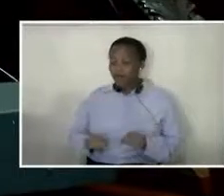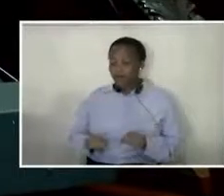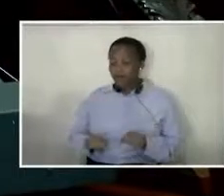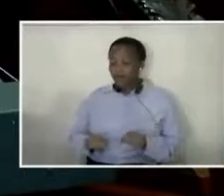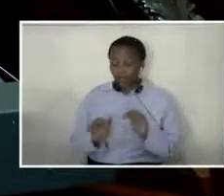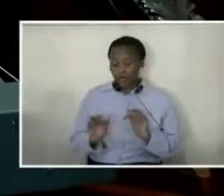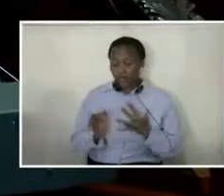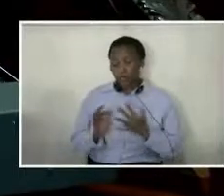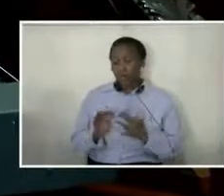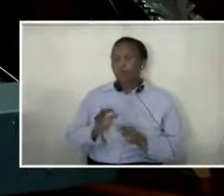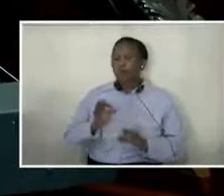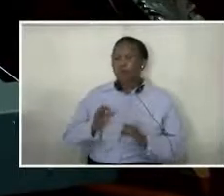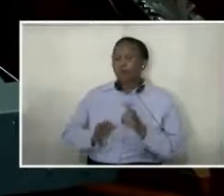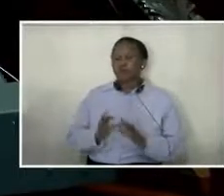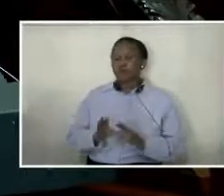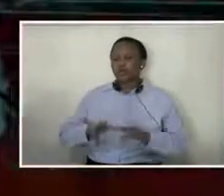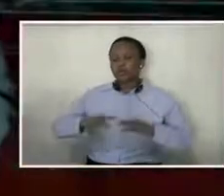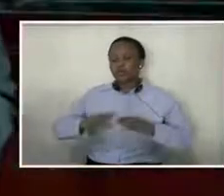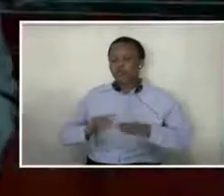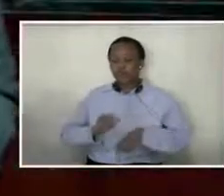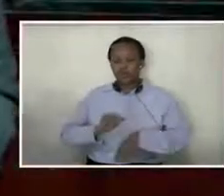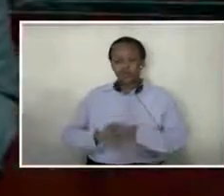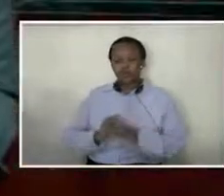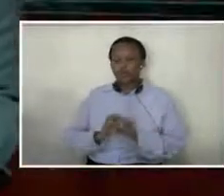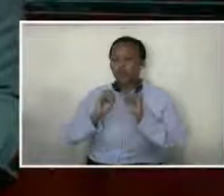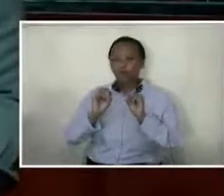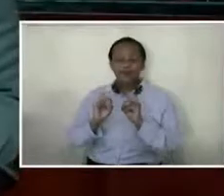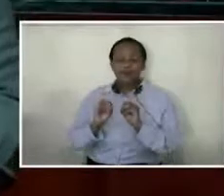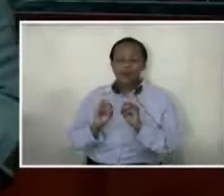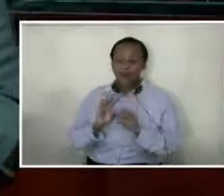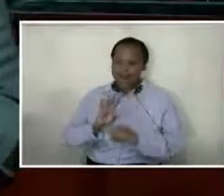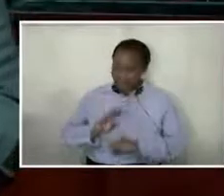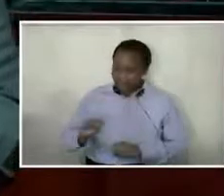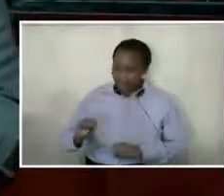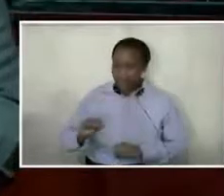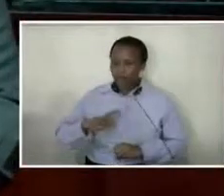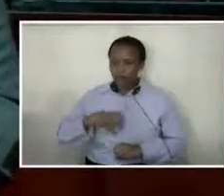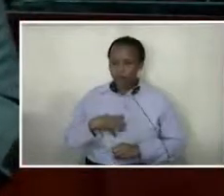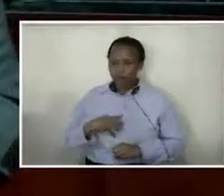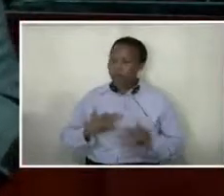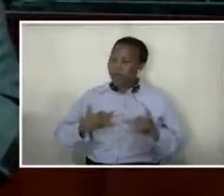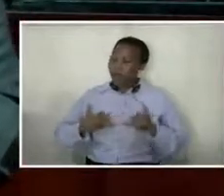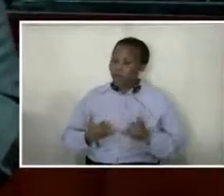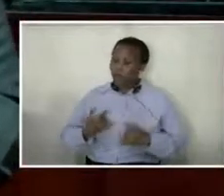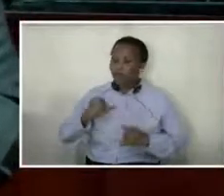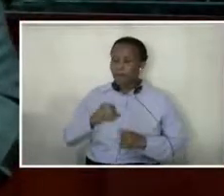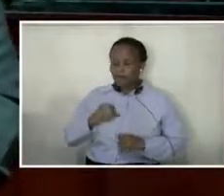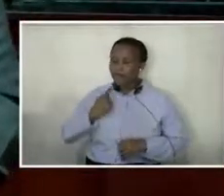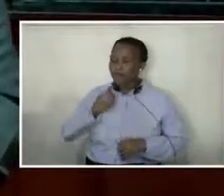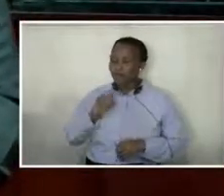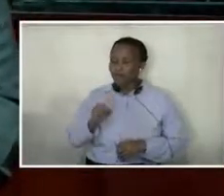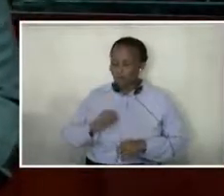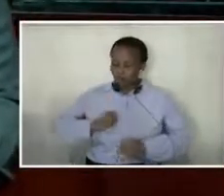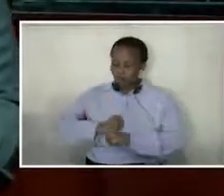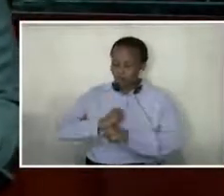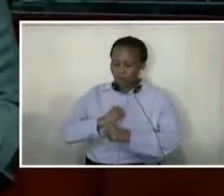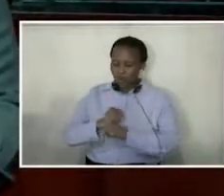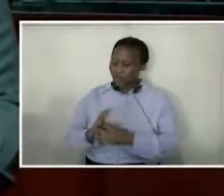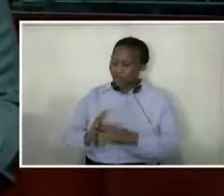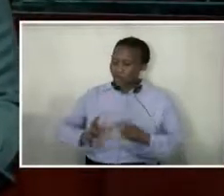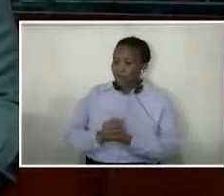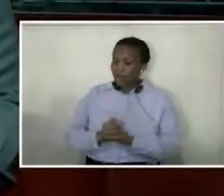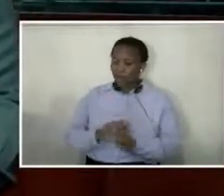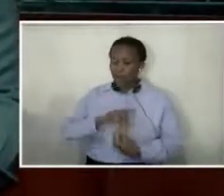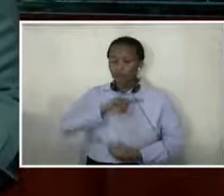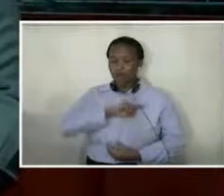njengamanje sithi asihlanganeni ukuze sikwazi ukuphatha. Uma singase sifunde nje ukuxolelana sikwazi ukuthi siphathe